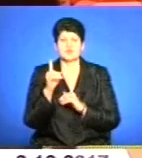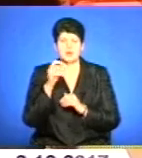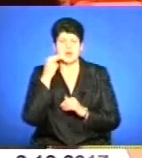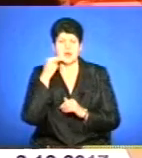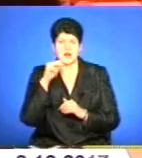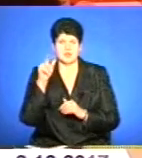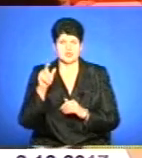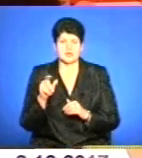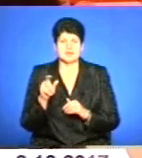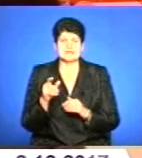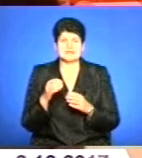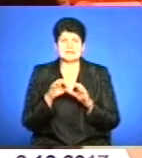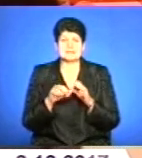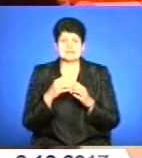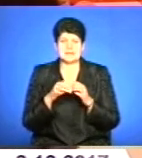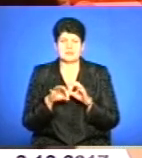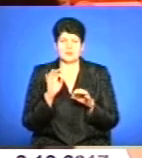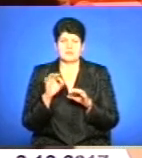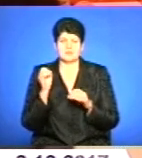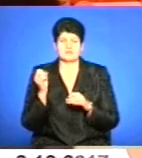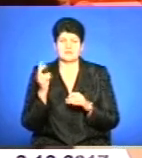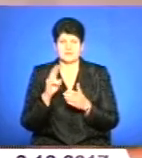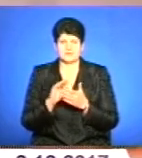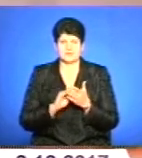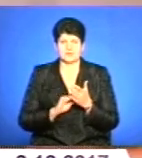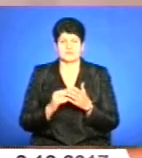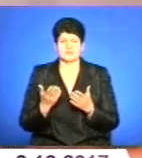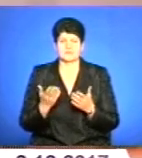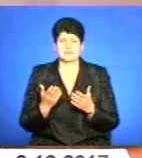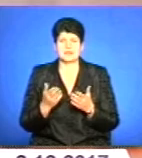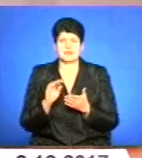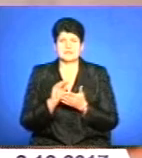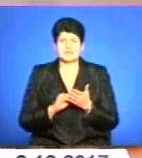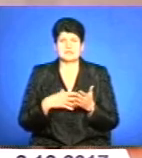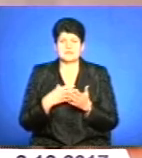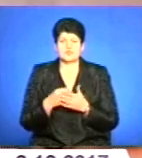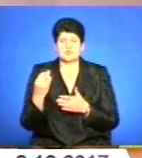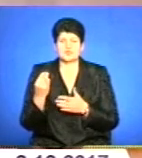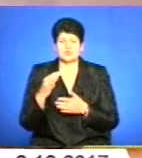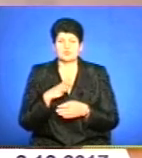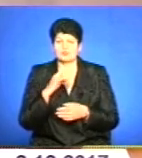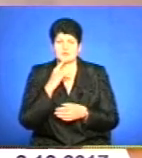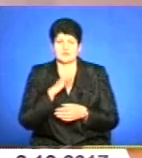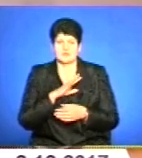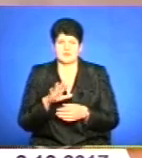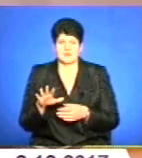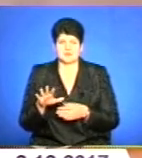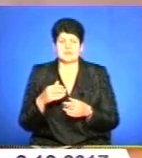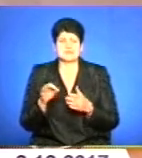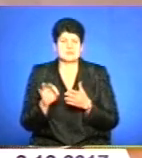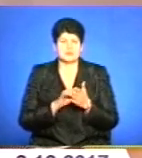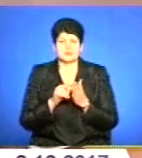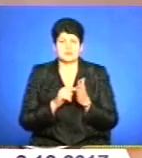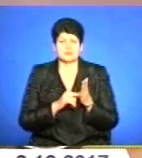найкращих. Серед обраних 12 творів, автори яких з Тернопільщини. Написати свою історію було неважко, оскільки я зразу поділився, що буду